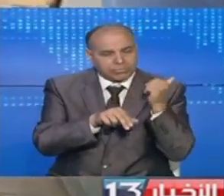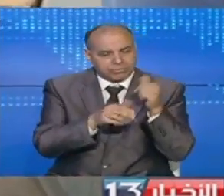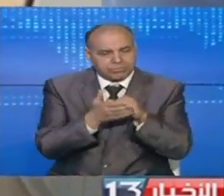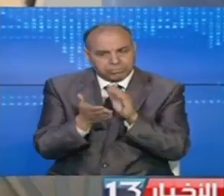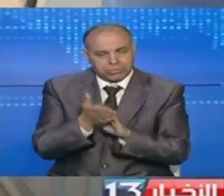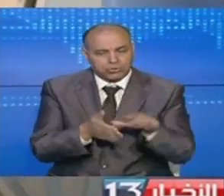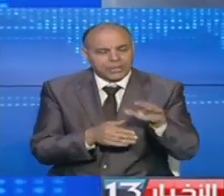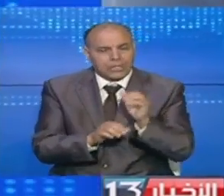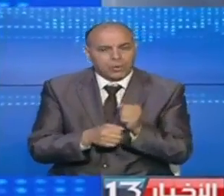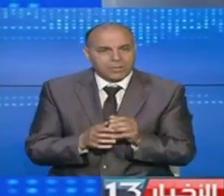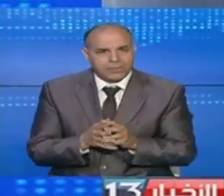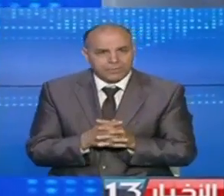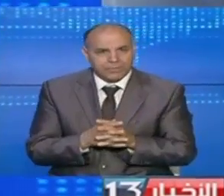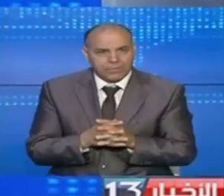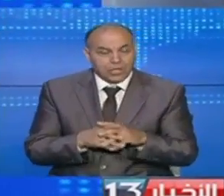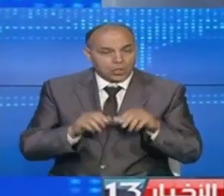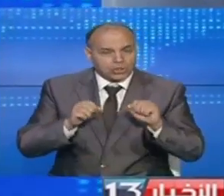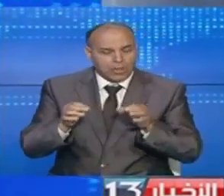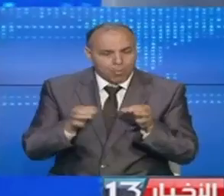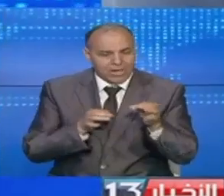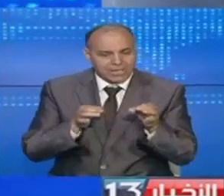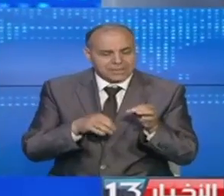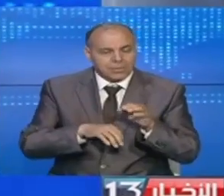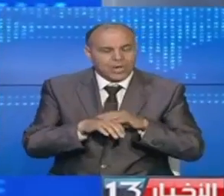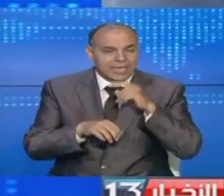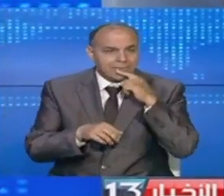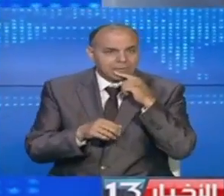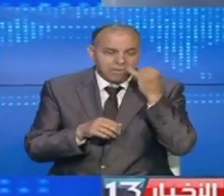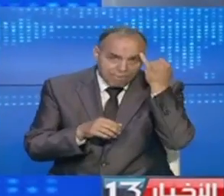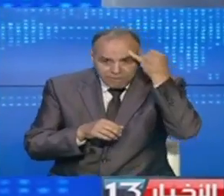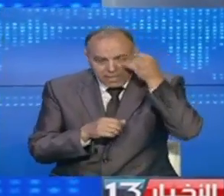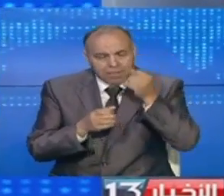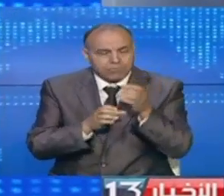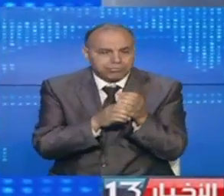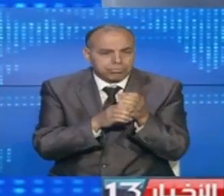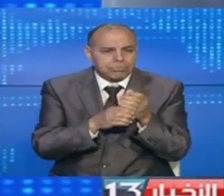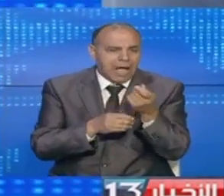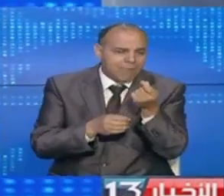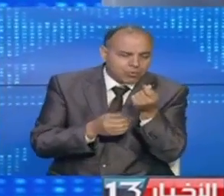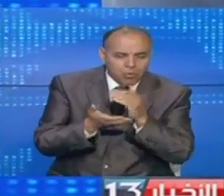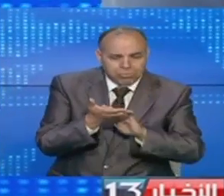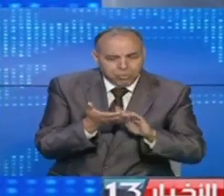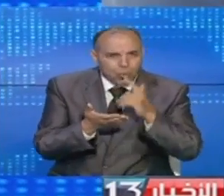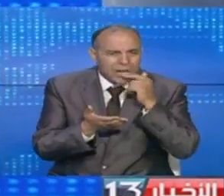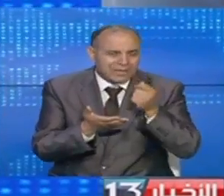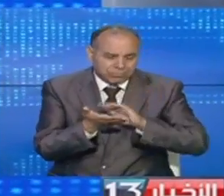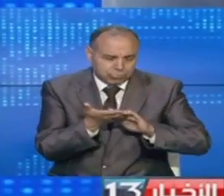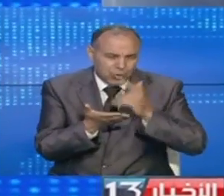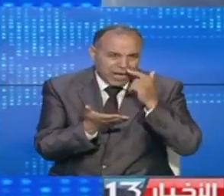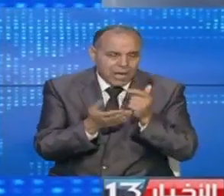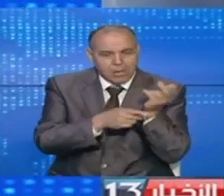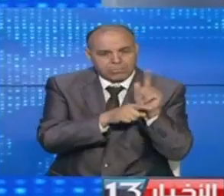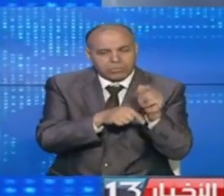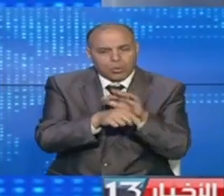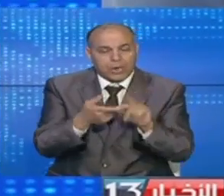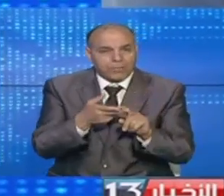مسجلة بالجهة. تمكن مهندس من ولاية قابس من اختراع آلة لتعقيم النقود والأوراق الشخصية في إطار التوقي